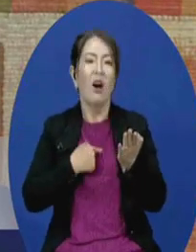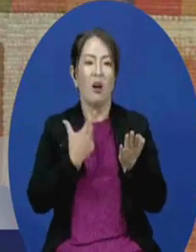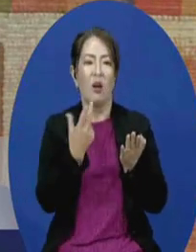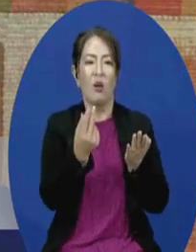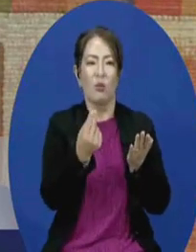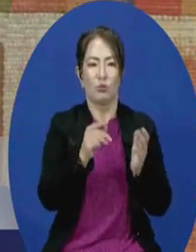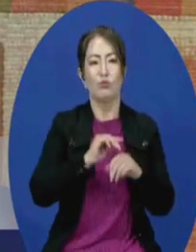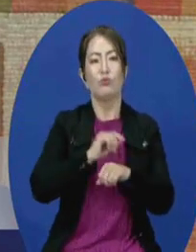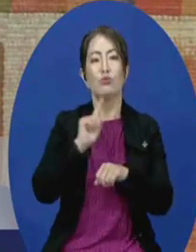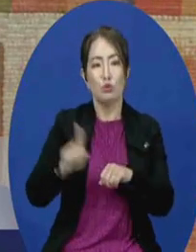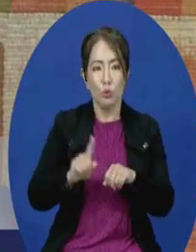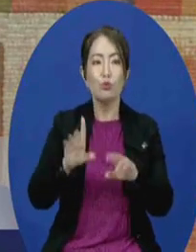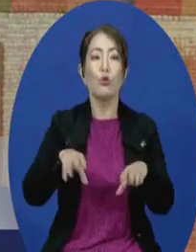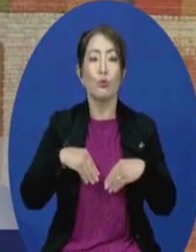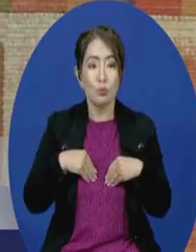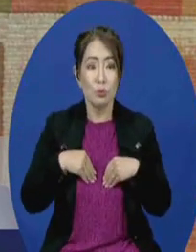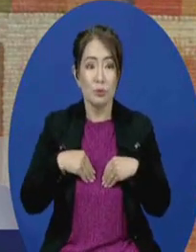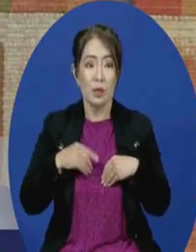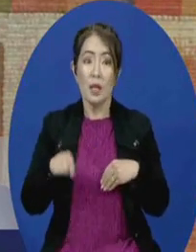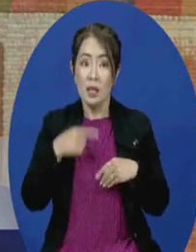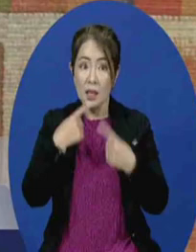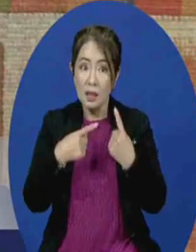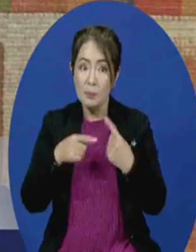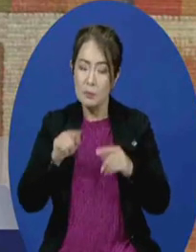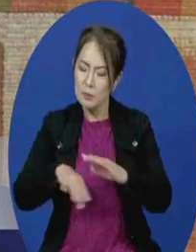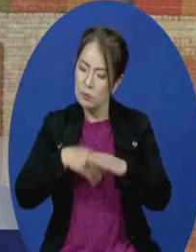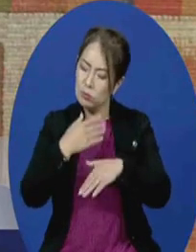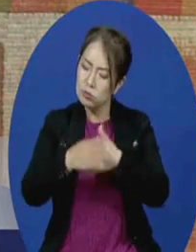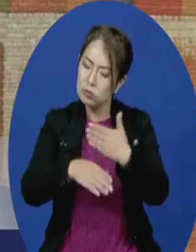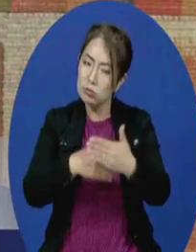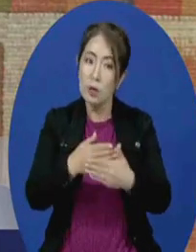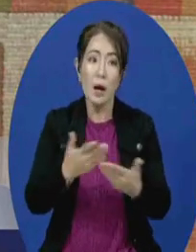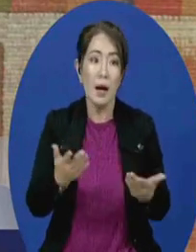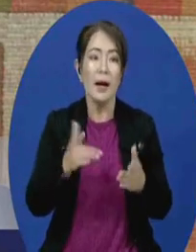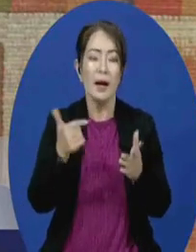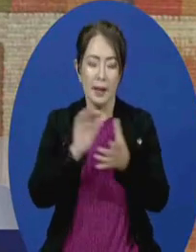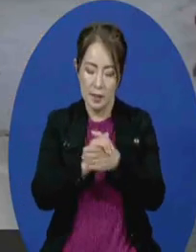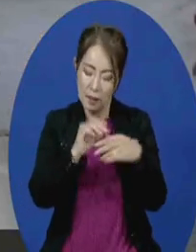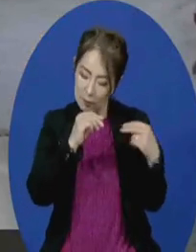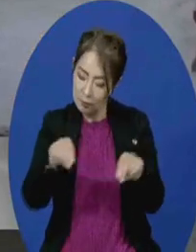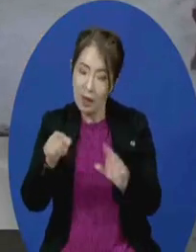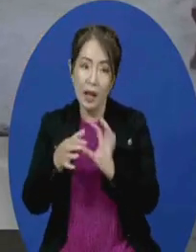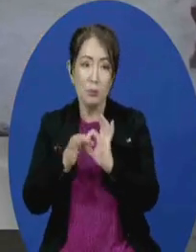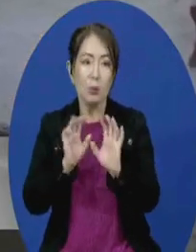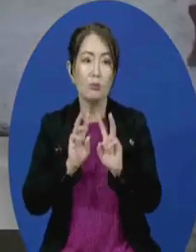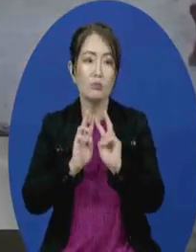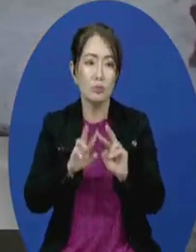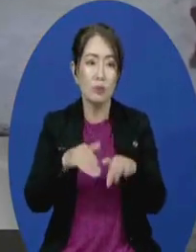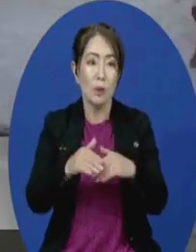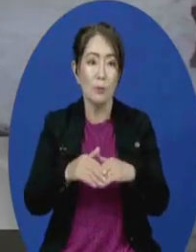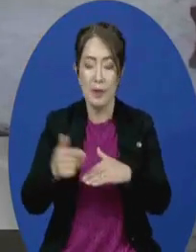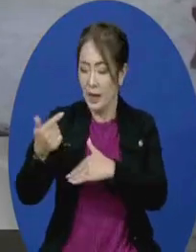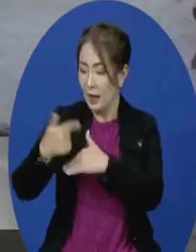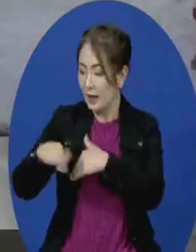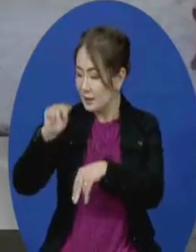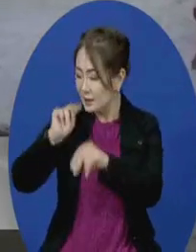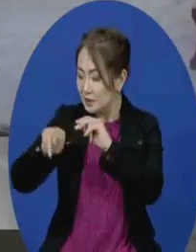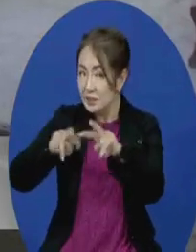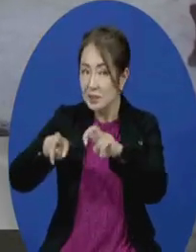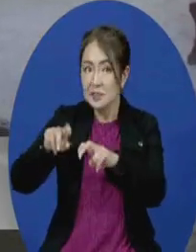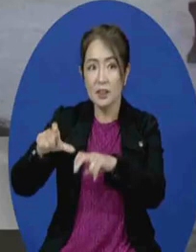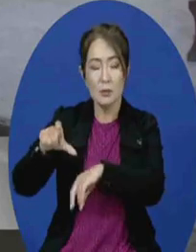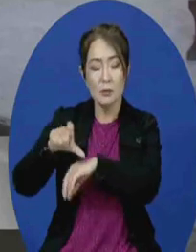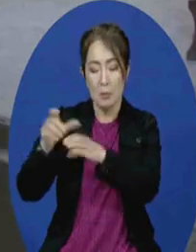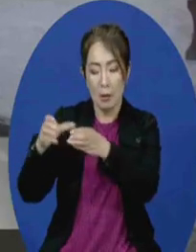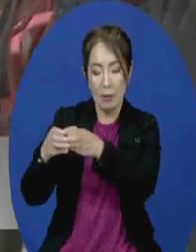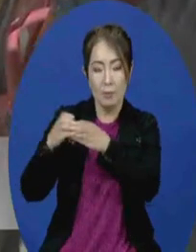одоо бол гэрээ хилцлийн асуудал одоо цаашдаа энэ нөхцөл байдал тулгуурлаад явагданаа гэсэн үг. Хөндлөнгийн шинжилгээний багт Америкийн